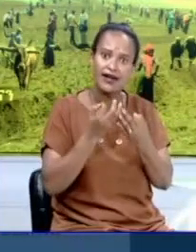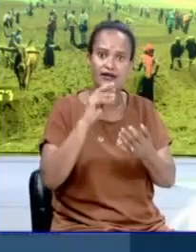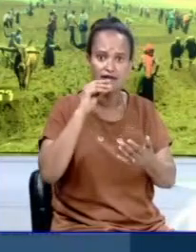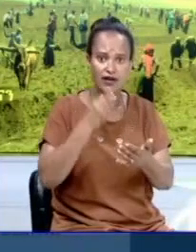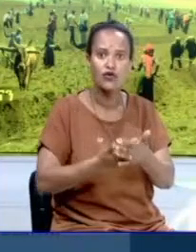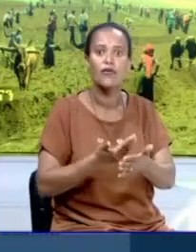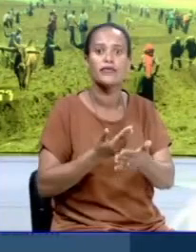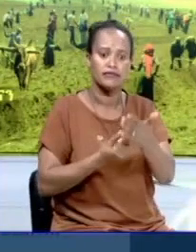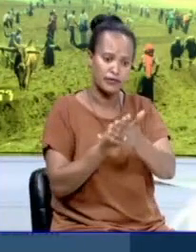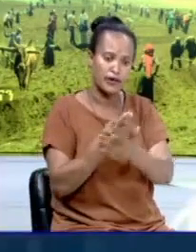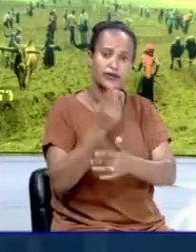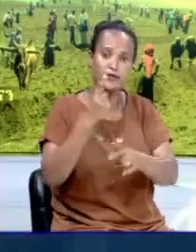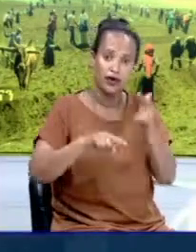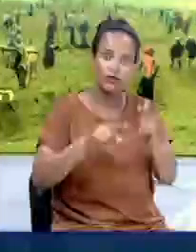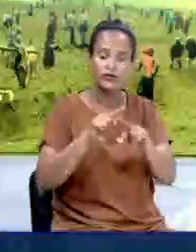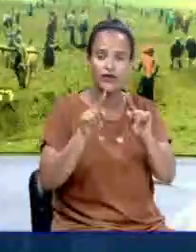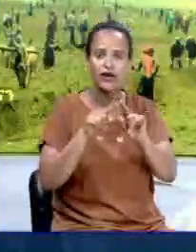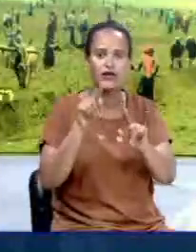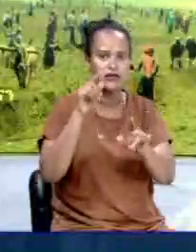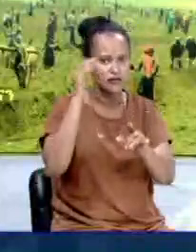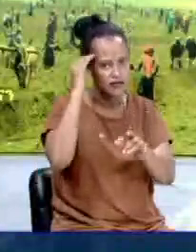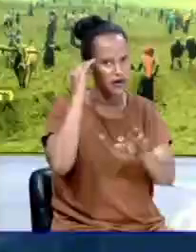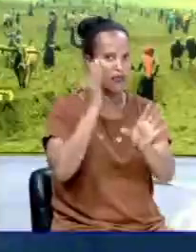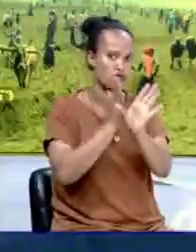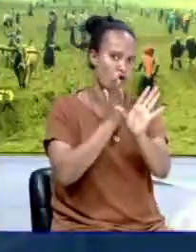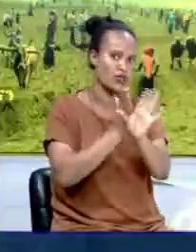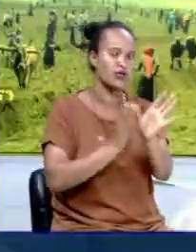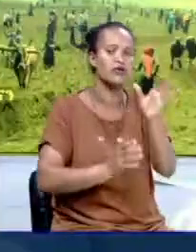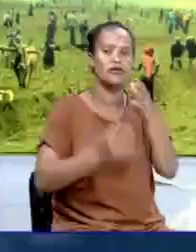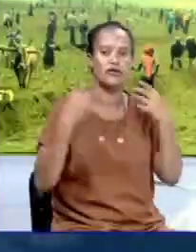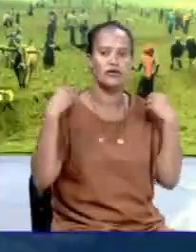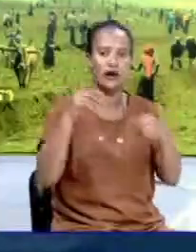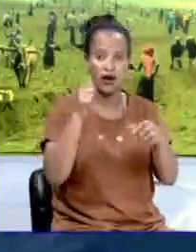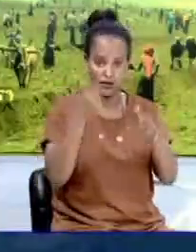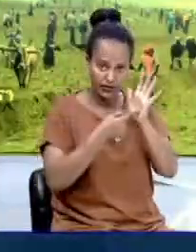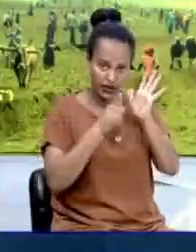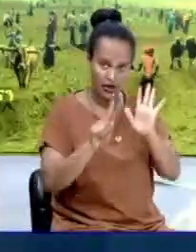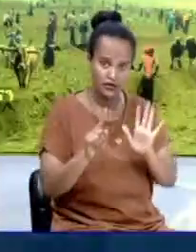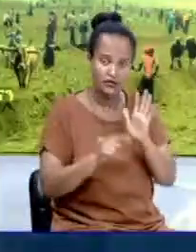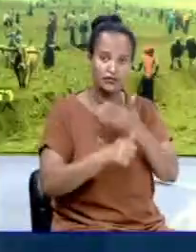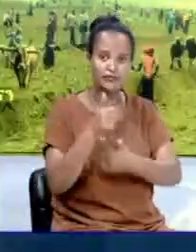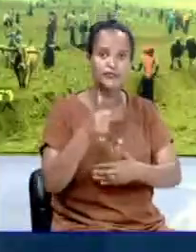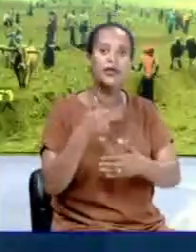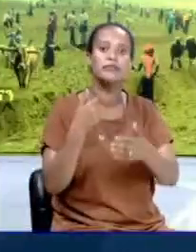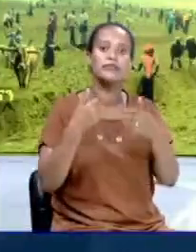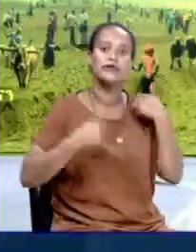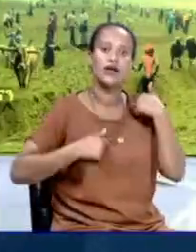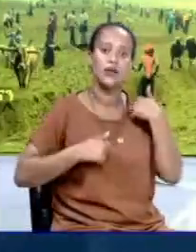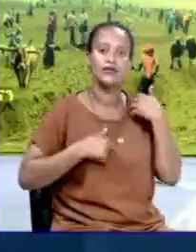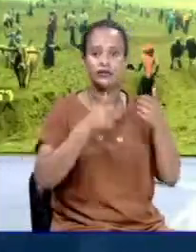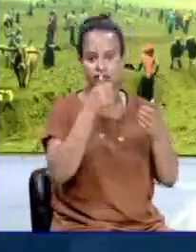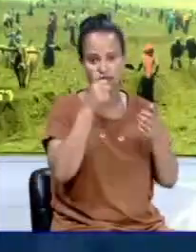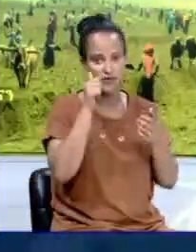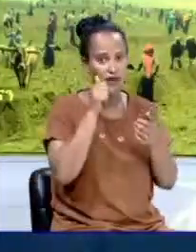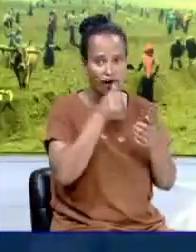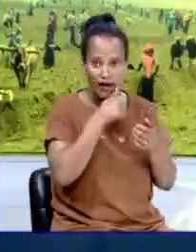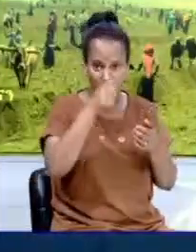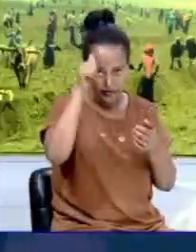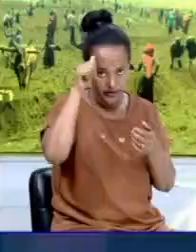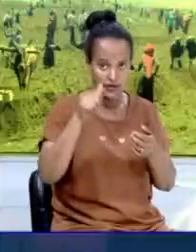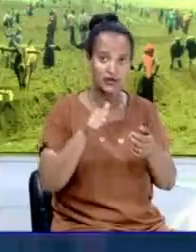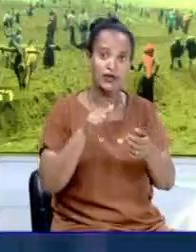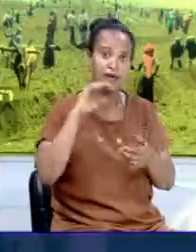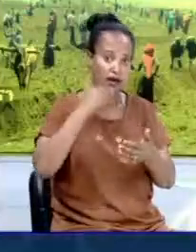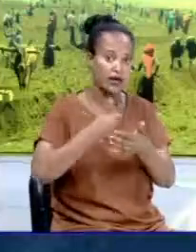ምምጋብ ብዘይምኽኣሎም ዝተፈላለዩ ስነ ኣእምራውን ጥዕናውን ካልኦትን ሓደጋታት ምቅ ቅልዖም ብሰራዊት ጉጅለ ፋሽቲ ኣብን ኣብ ልዕሊ ደቂ